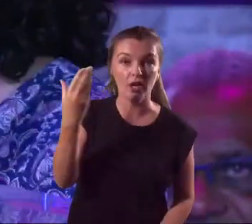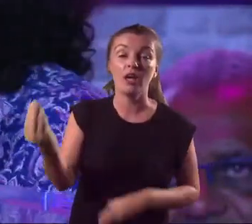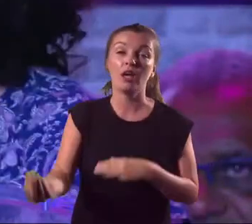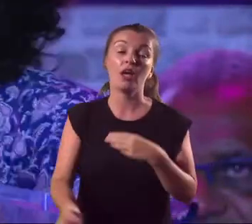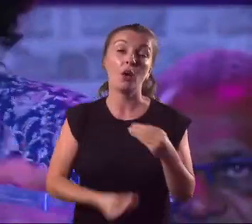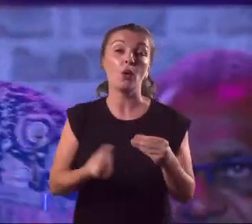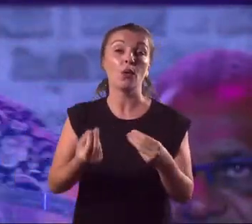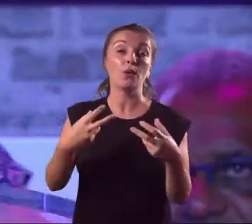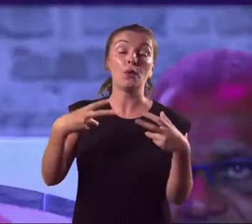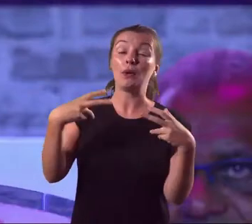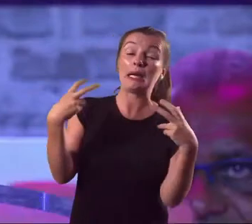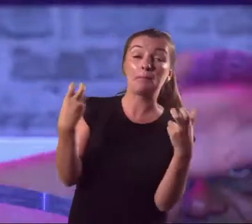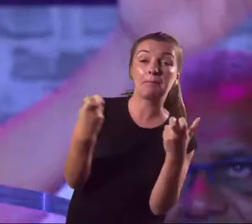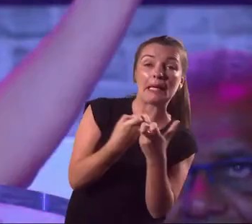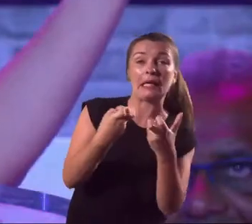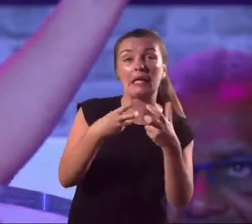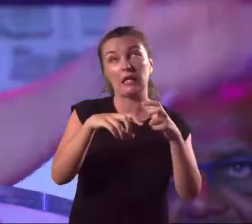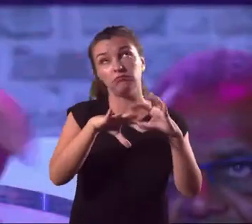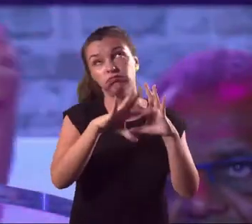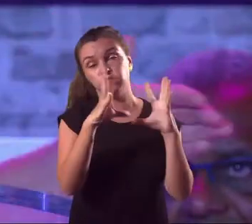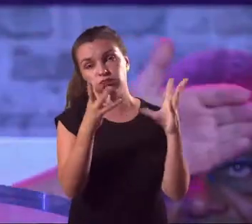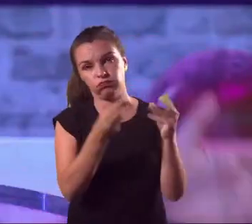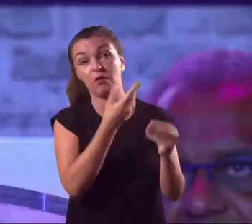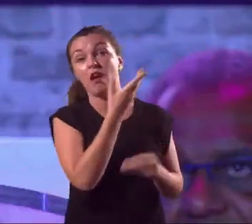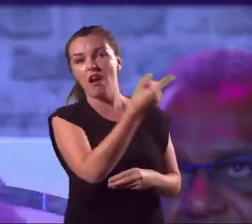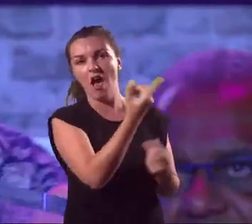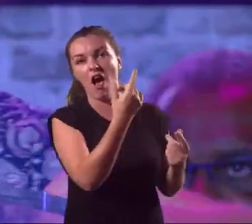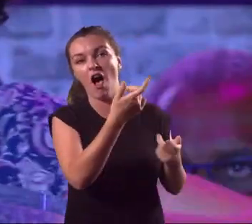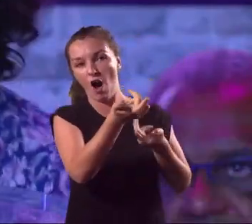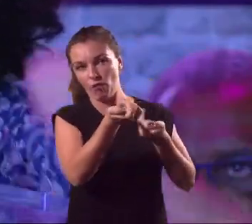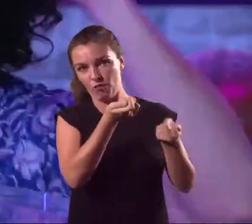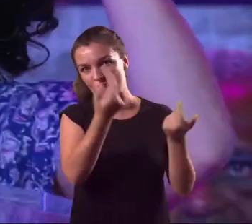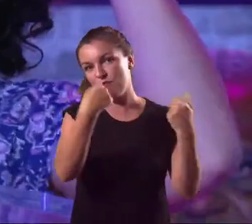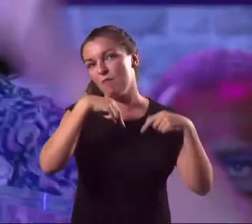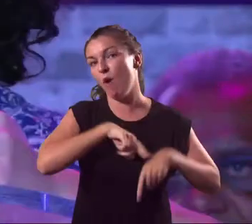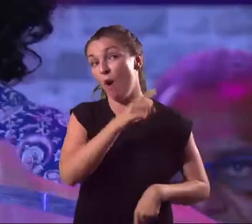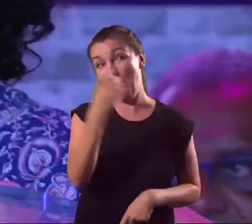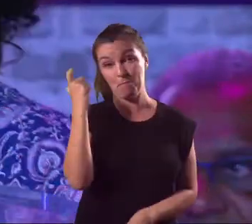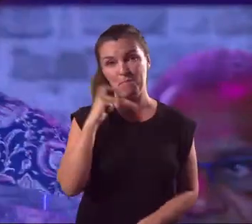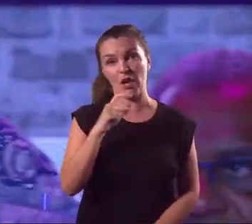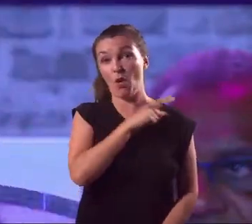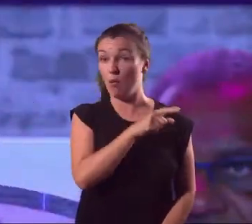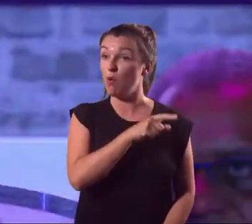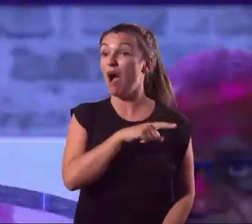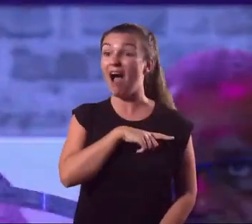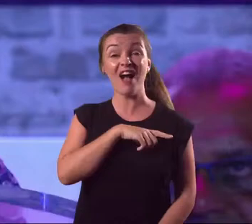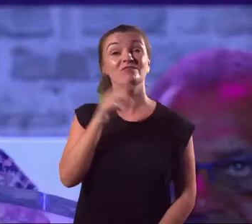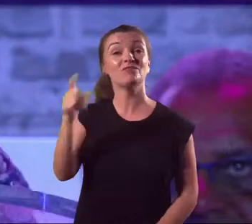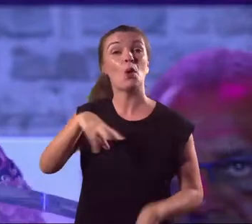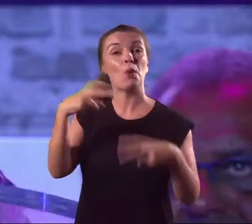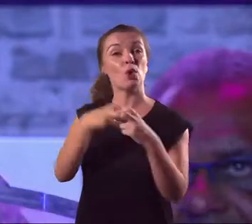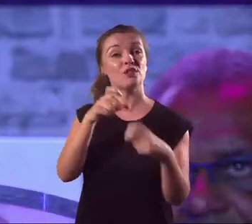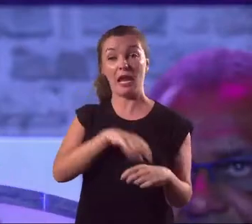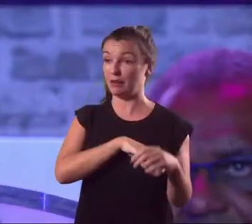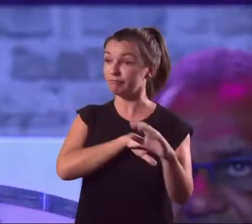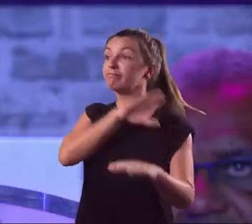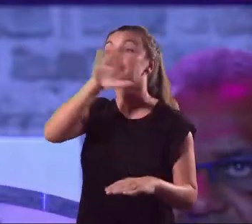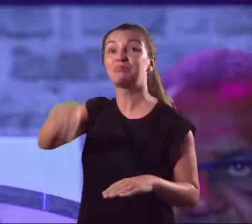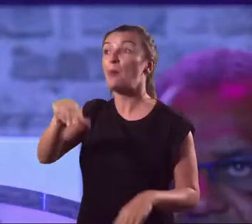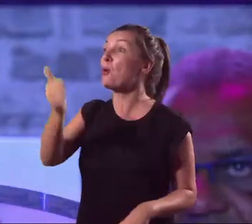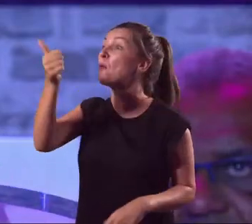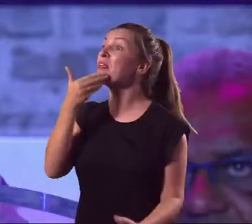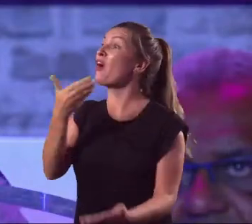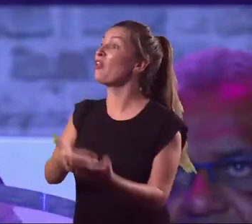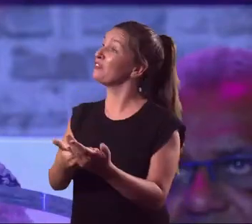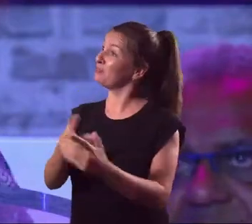des coupes austéritaires, là, le gouvernement Emmanuel Macron, il déboule à Bruxelles, premier au rendez-vous